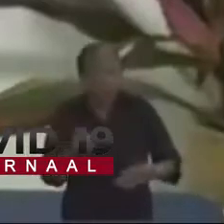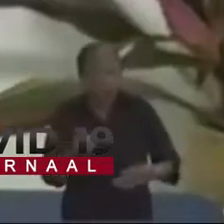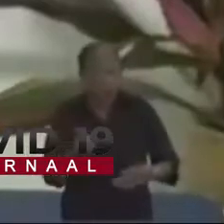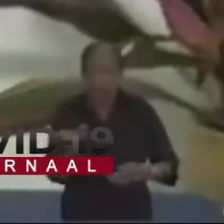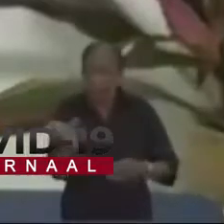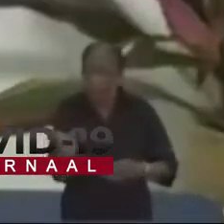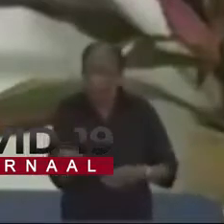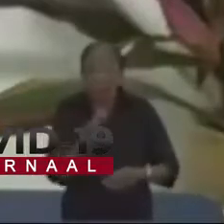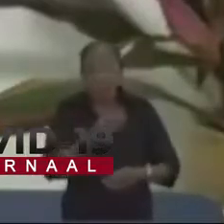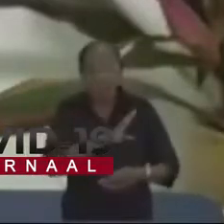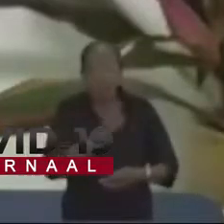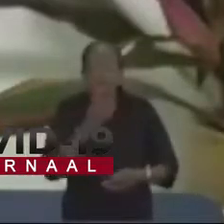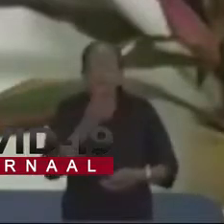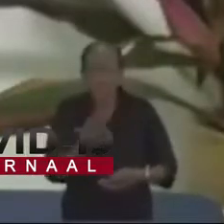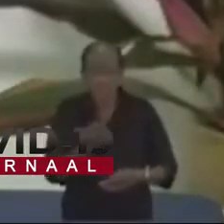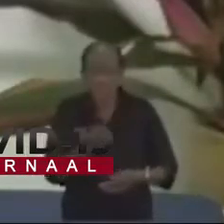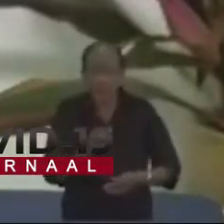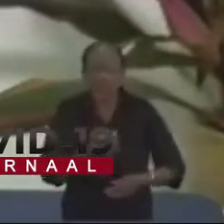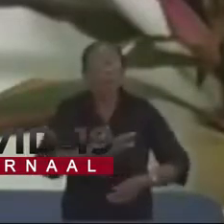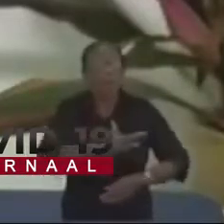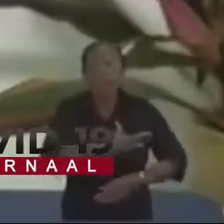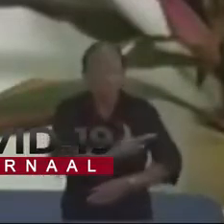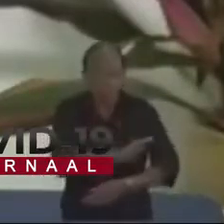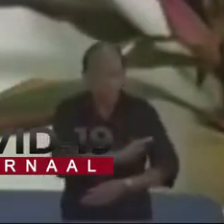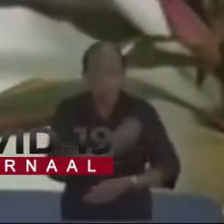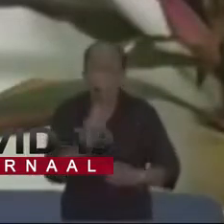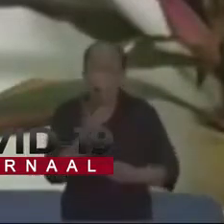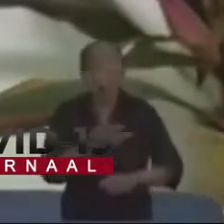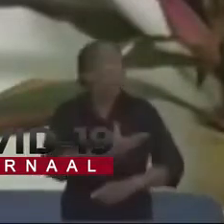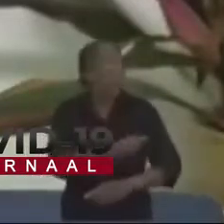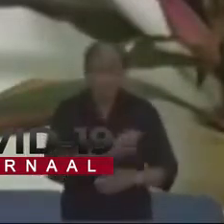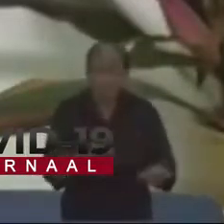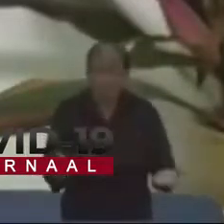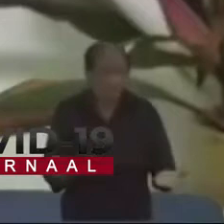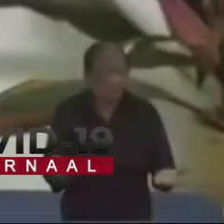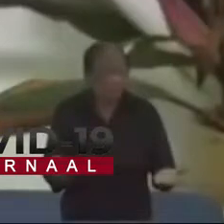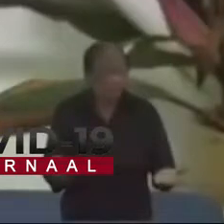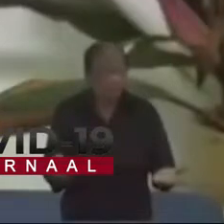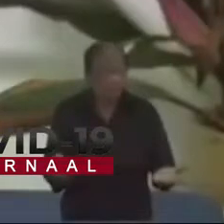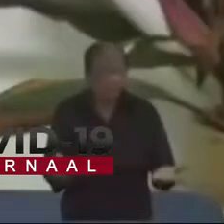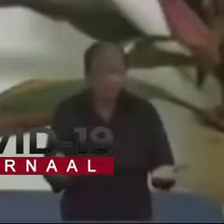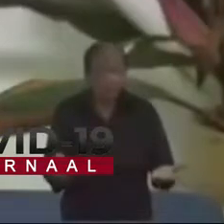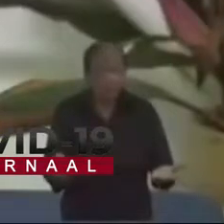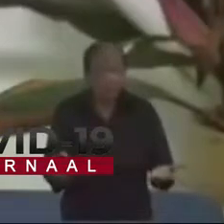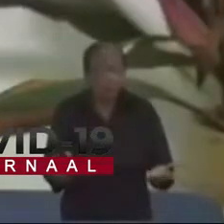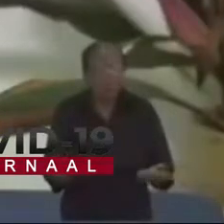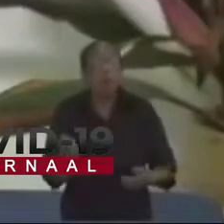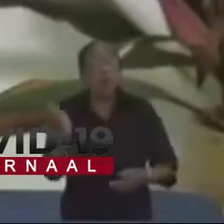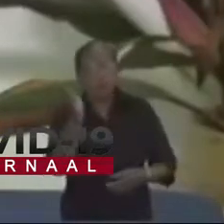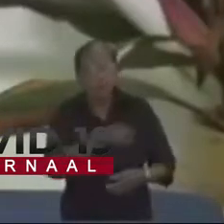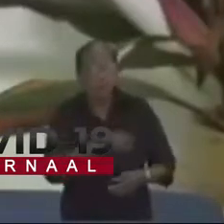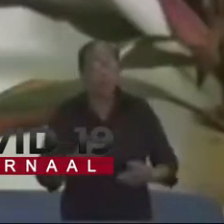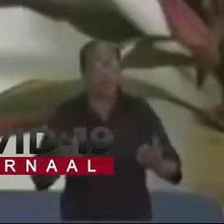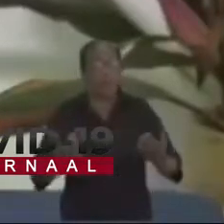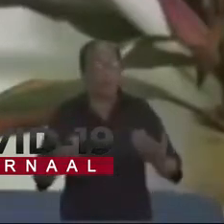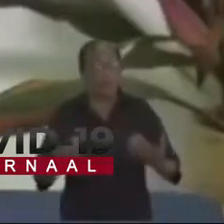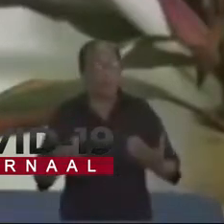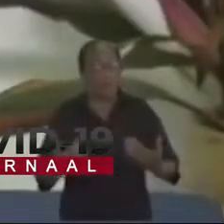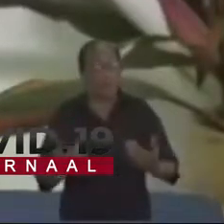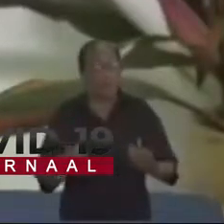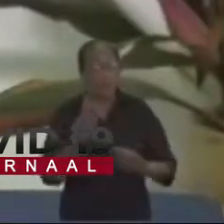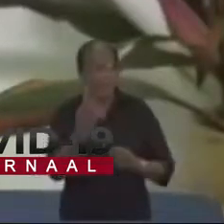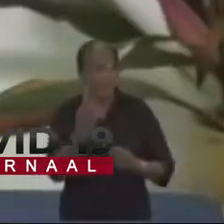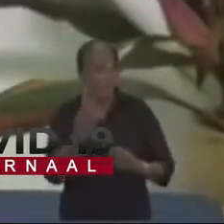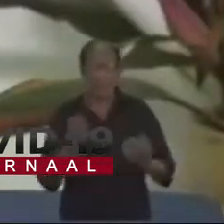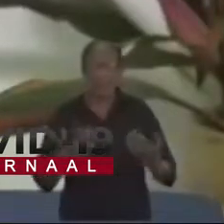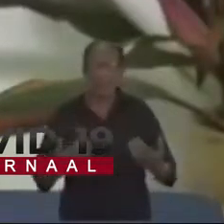ze worden opgenomen of ze hun eerste prik hebben gehad of niet zijn gevaccineerd. Voor de maand september, dus 1 september